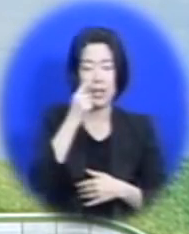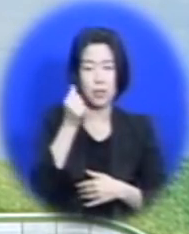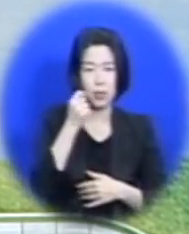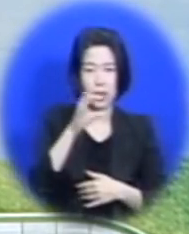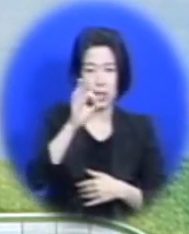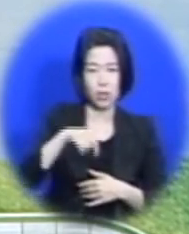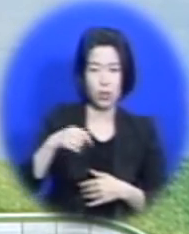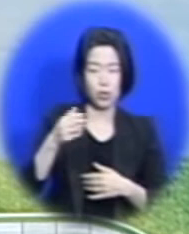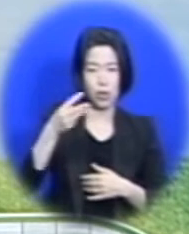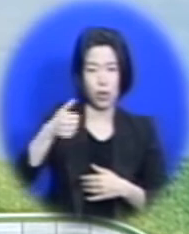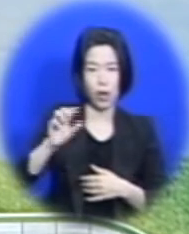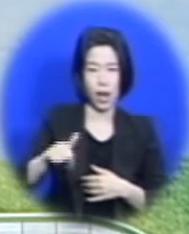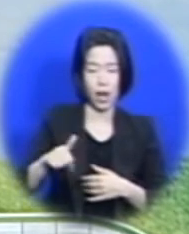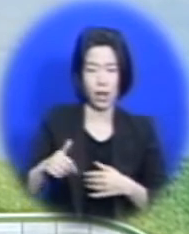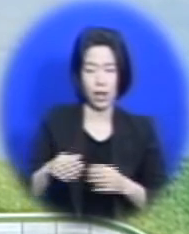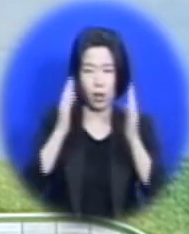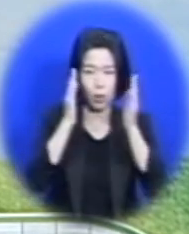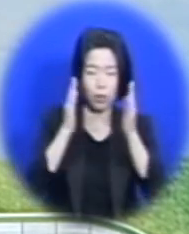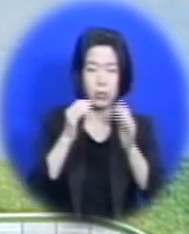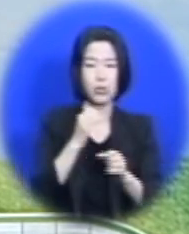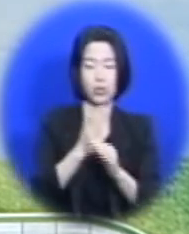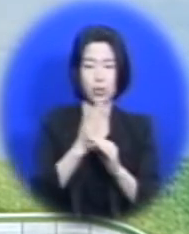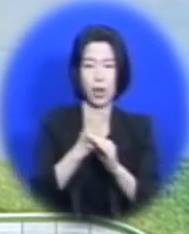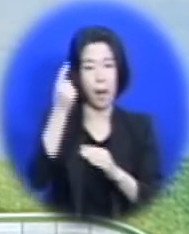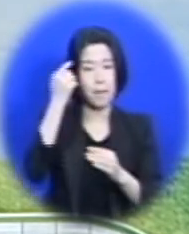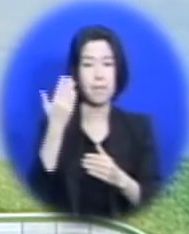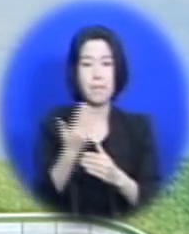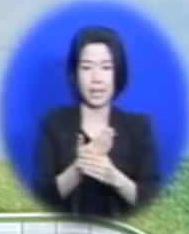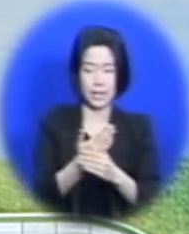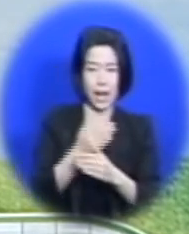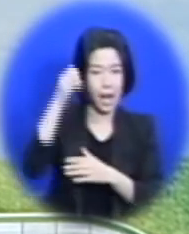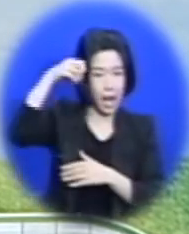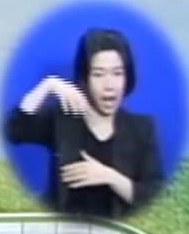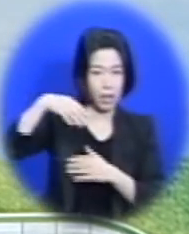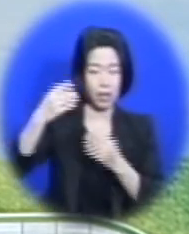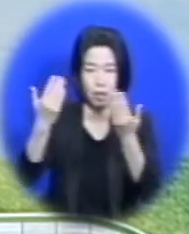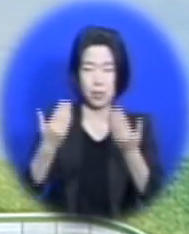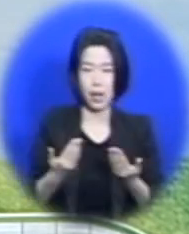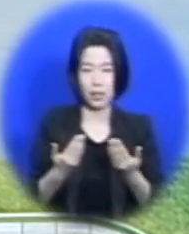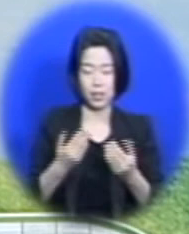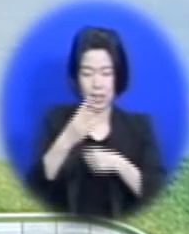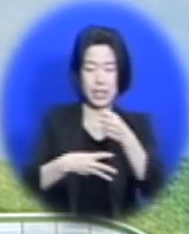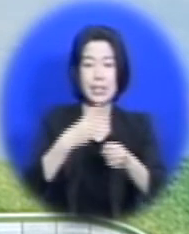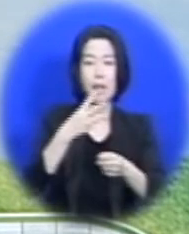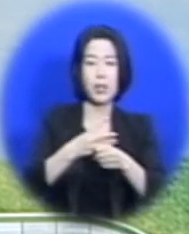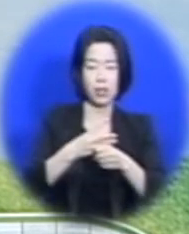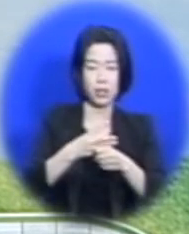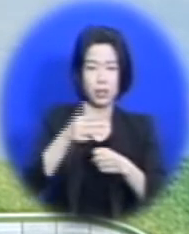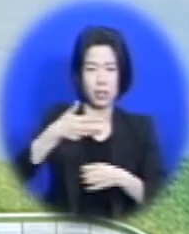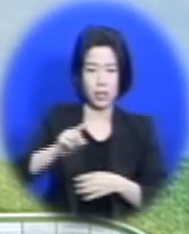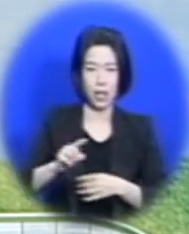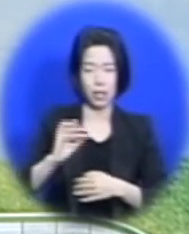유학을 하면서 이제 박사학위를 받기 일보 직전입니다. 박사학위 과정에 3년 차가 되셨어요.